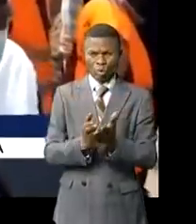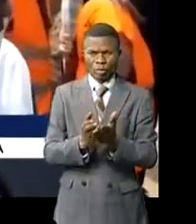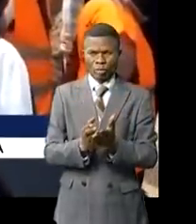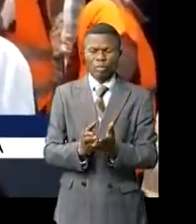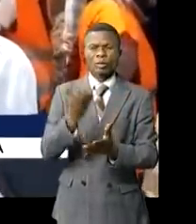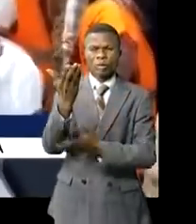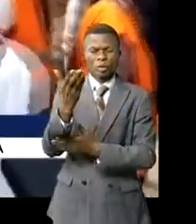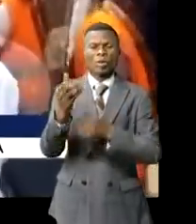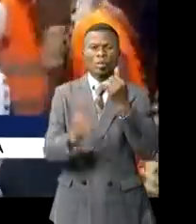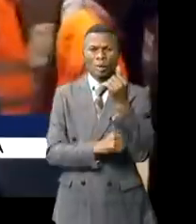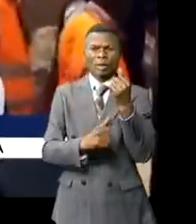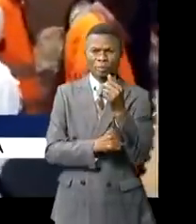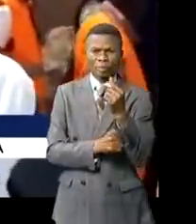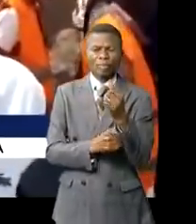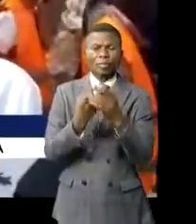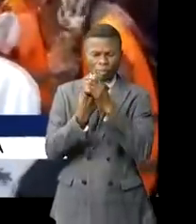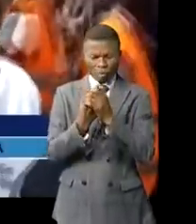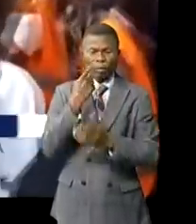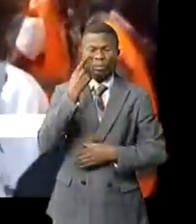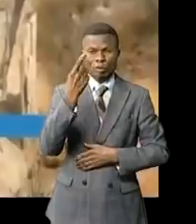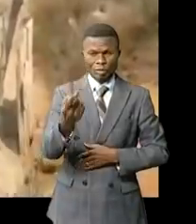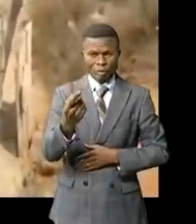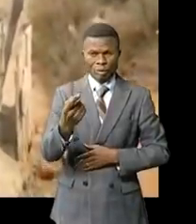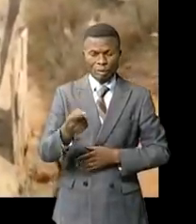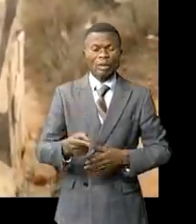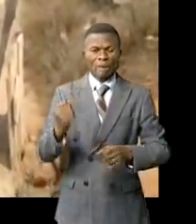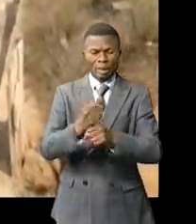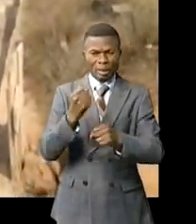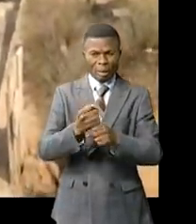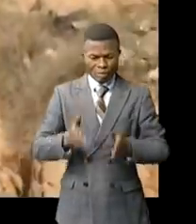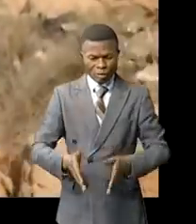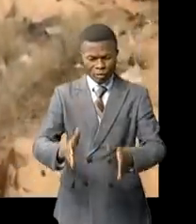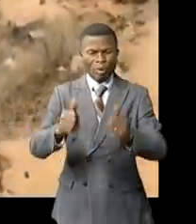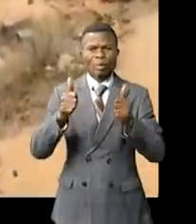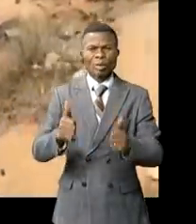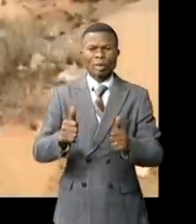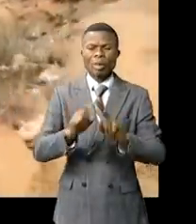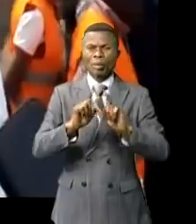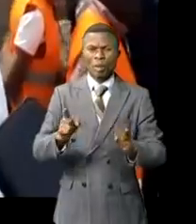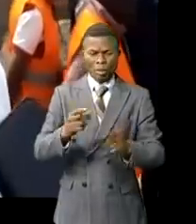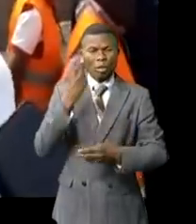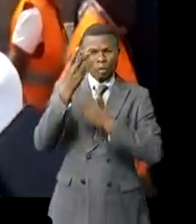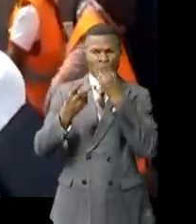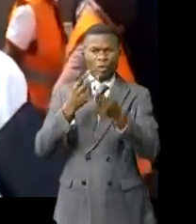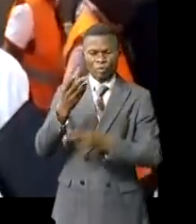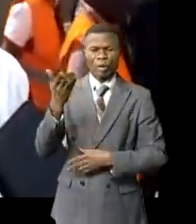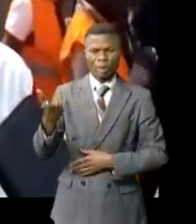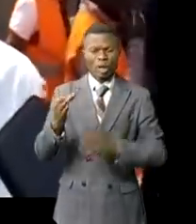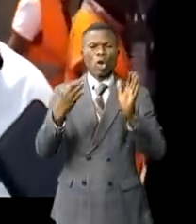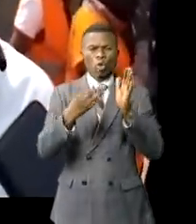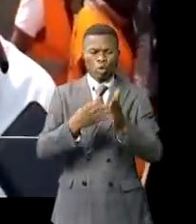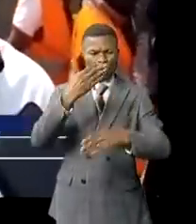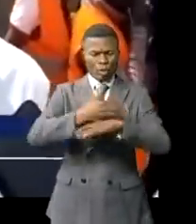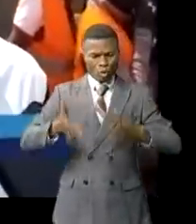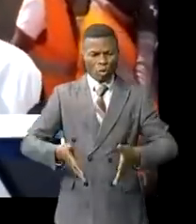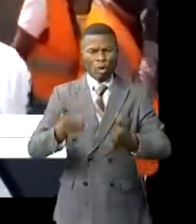aux gens hier que bientôt vous allez voir les travaux en Canaral, les autres doutaient. Mais nous venons de faire 8 chantiers, on trouve que réellement